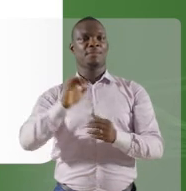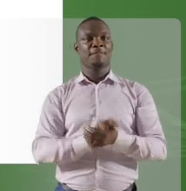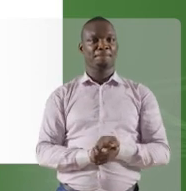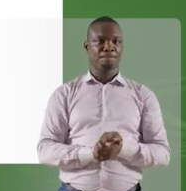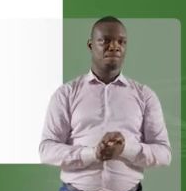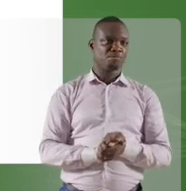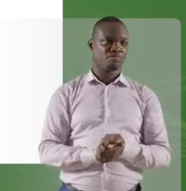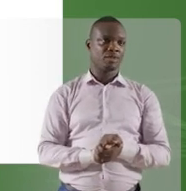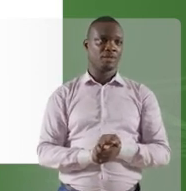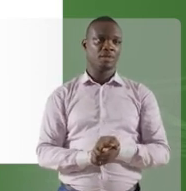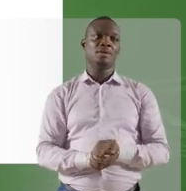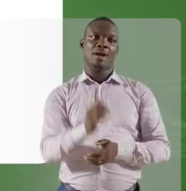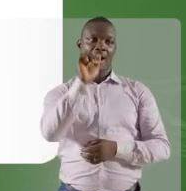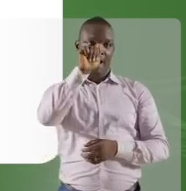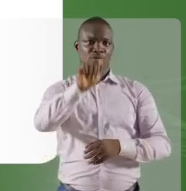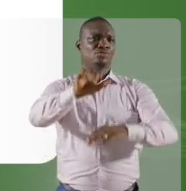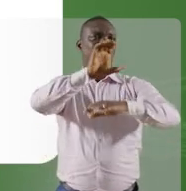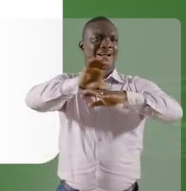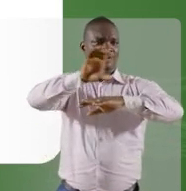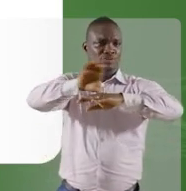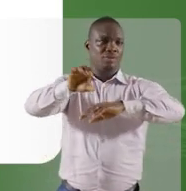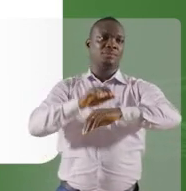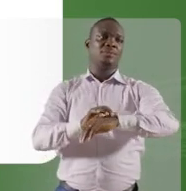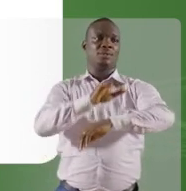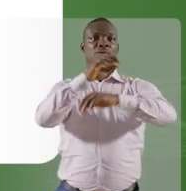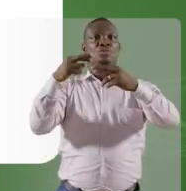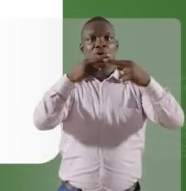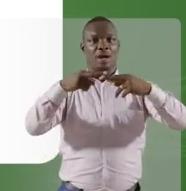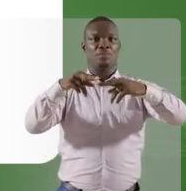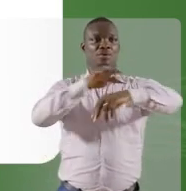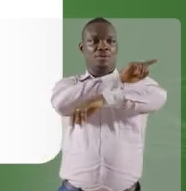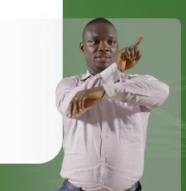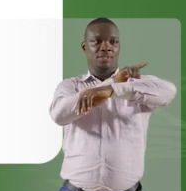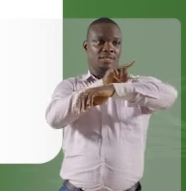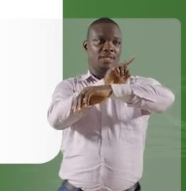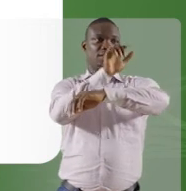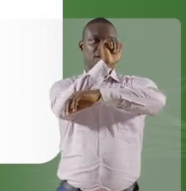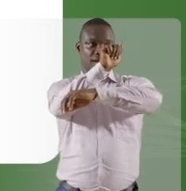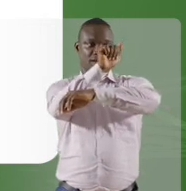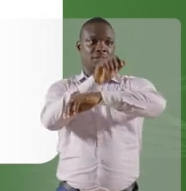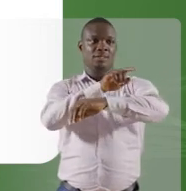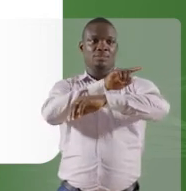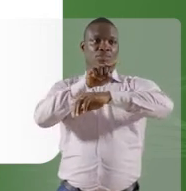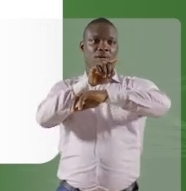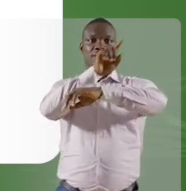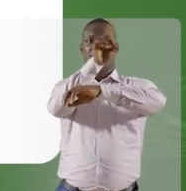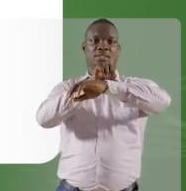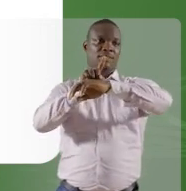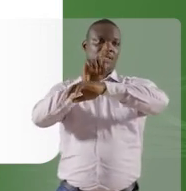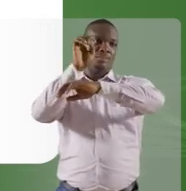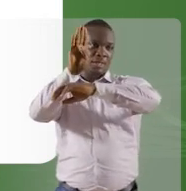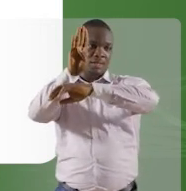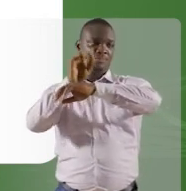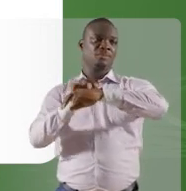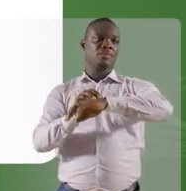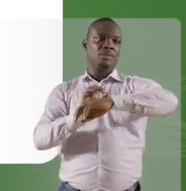Petit a. Calcule le rapport ZA moins